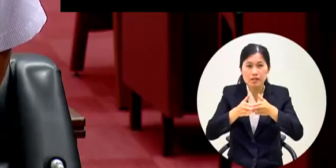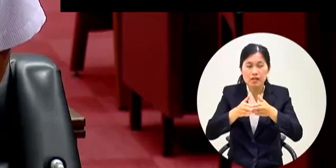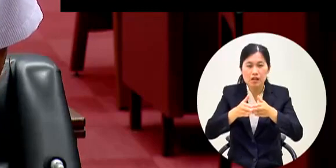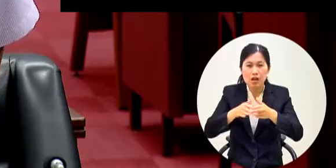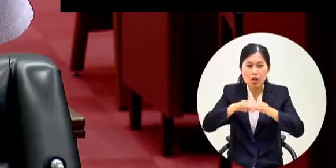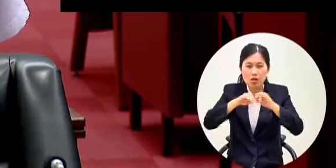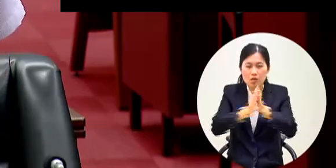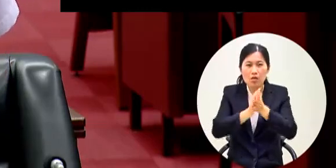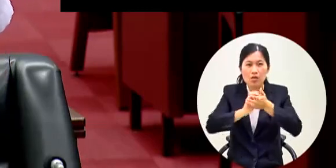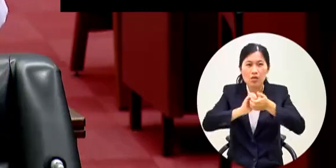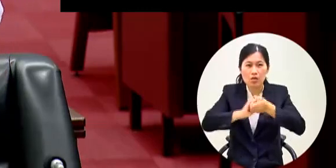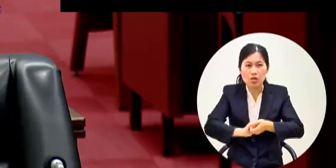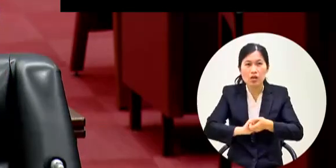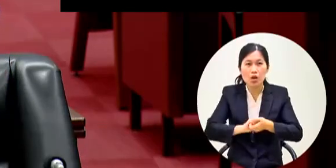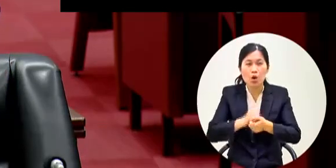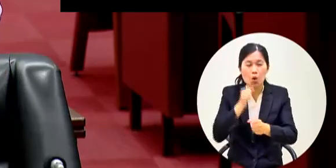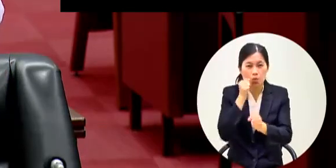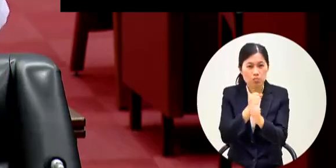请市长